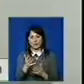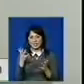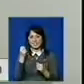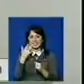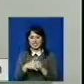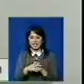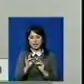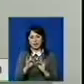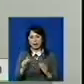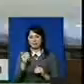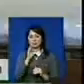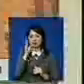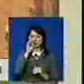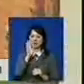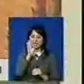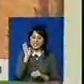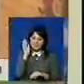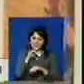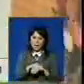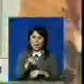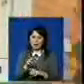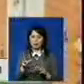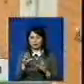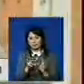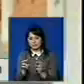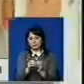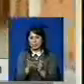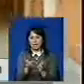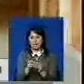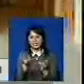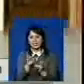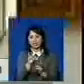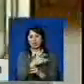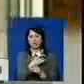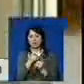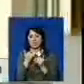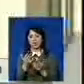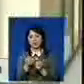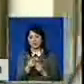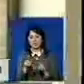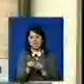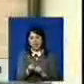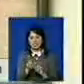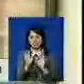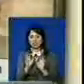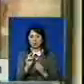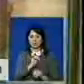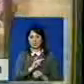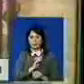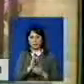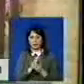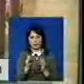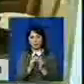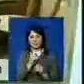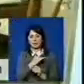ცენტრი, სადაც ბავშვები და მათი მშობლები დილიდან საღამომდე დაყონდებიან და საჭირო მომსახურების მისაღებად, ასევე შინზრუნვის სამსახური, რომელიც